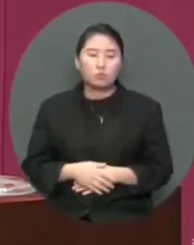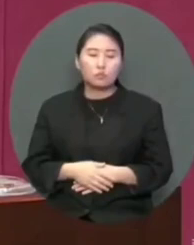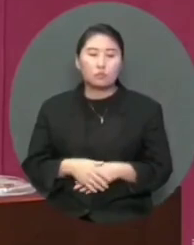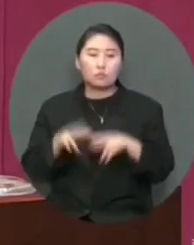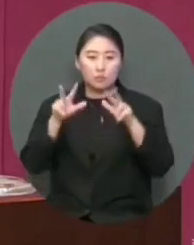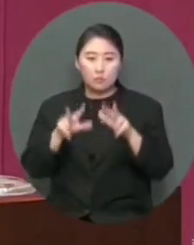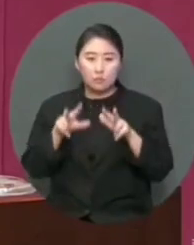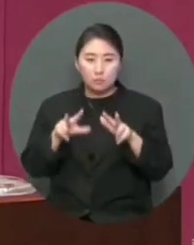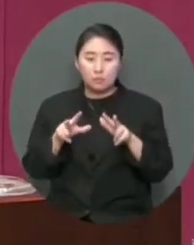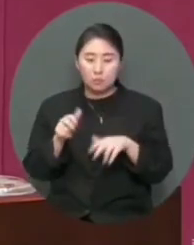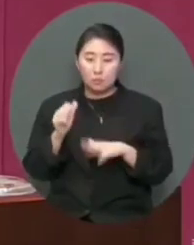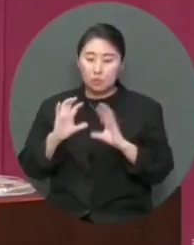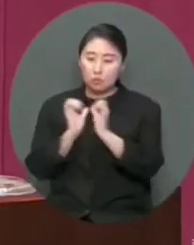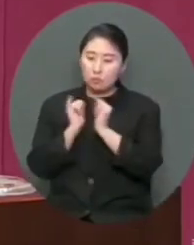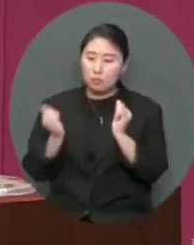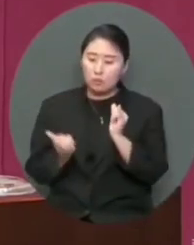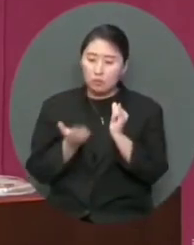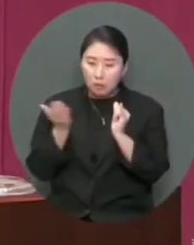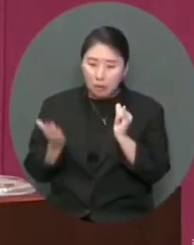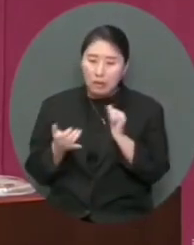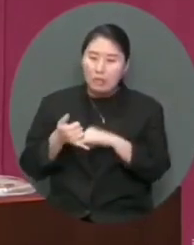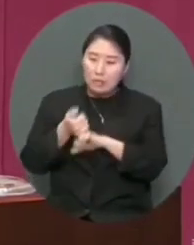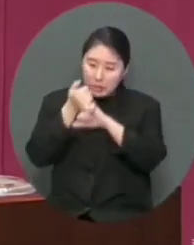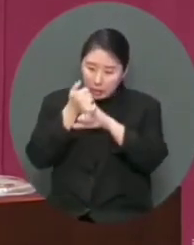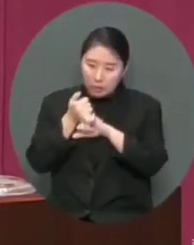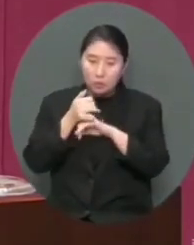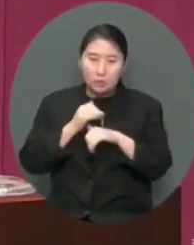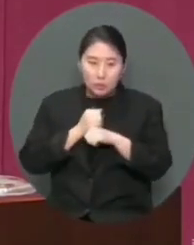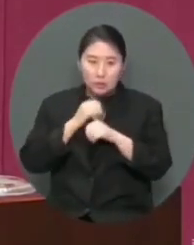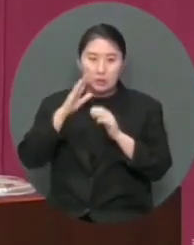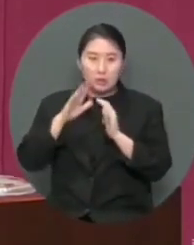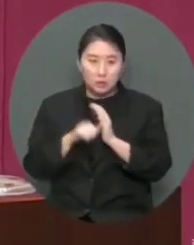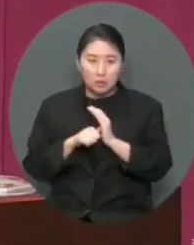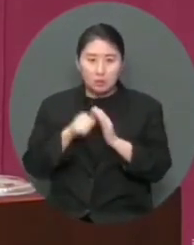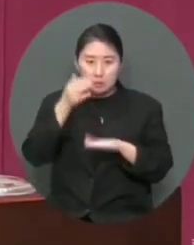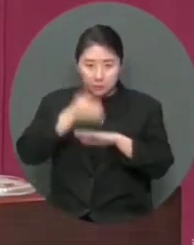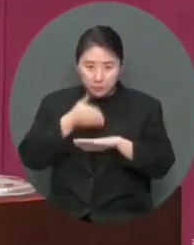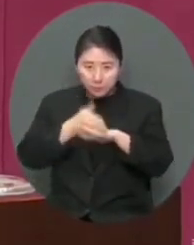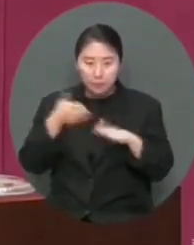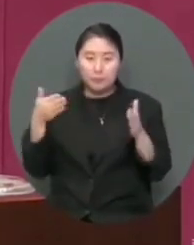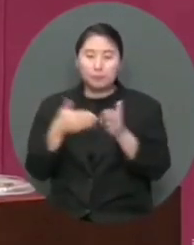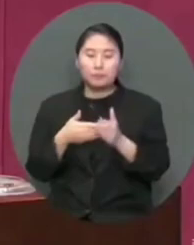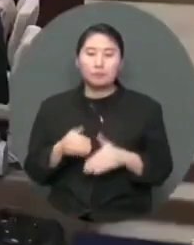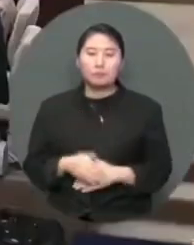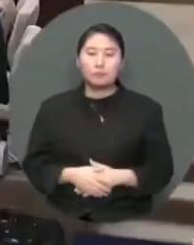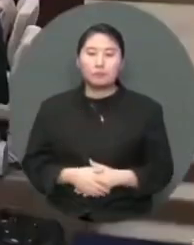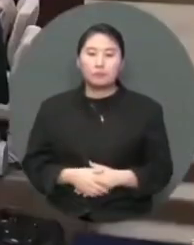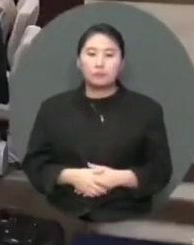지금은 주권자인 국민들께 한 약속을 지킬 때입니다. 고맙습니다.